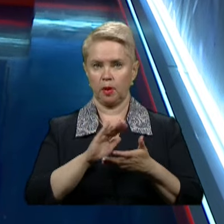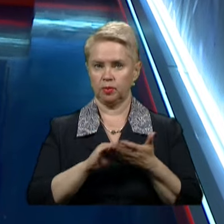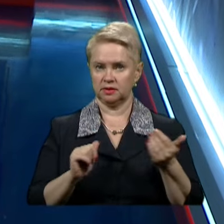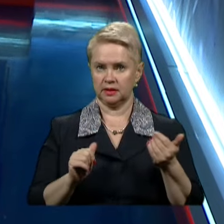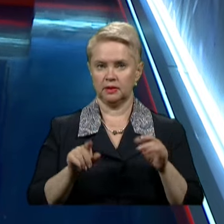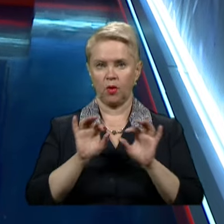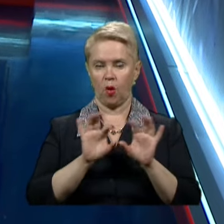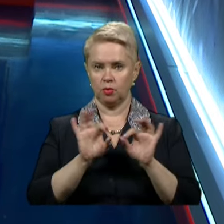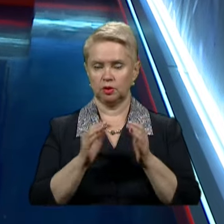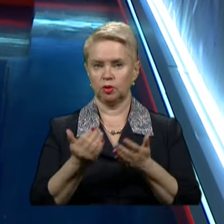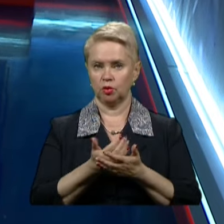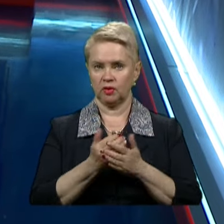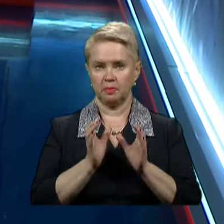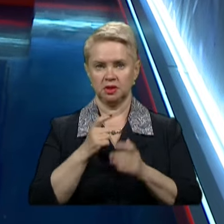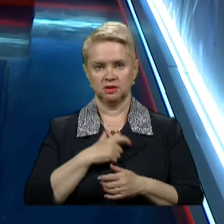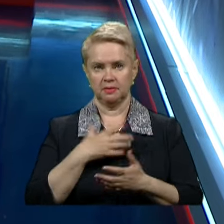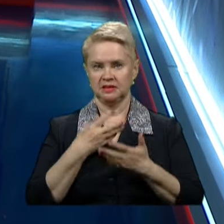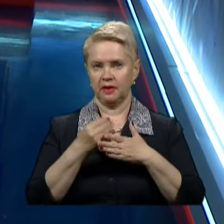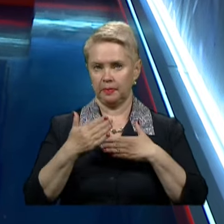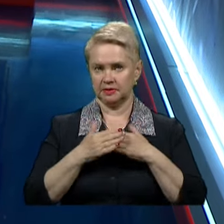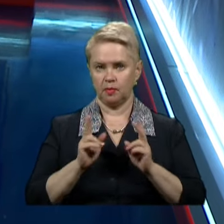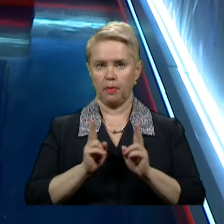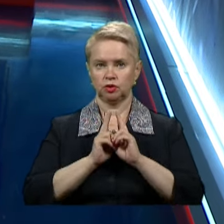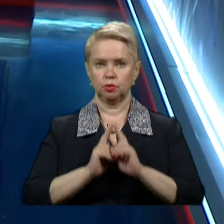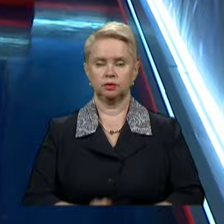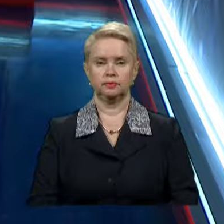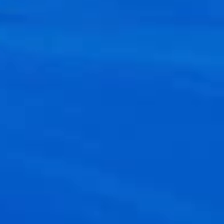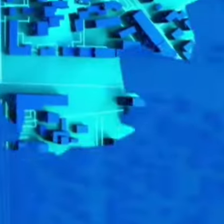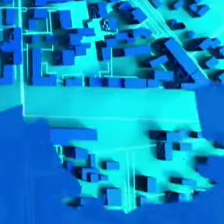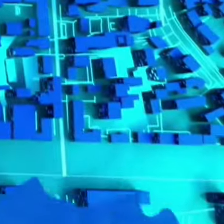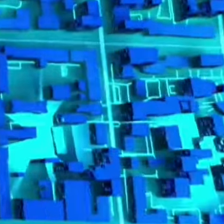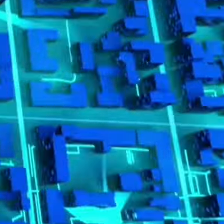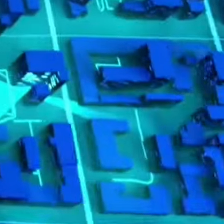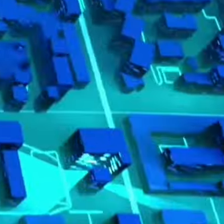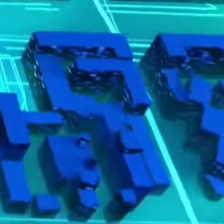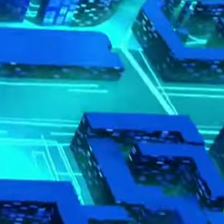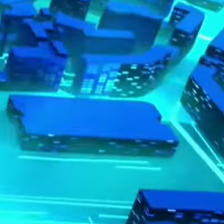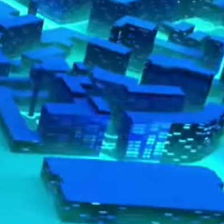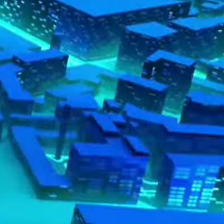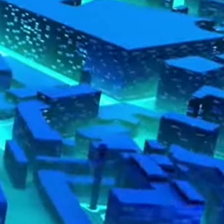не пропустити, та коментуйте новини. Бережіть себе та своїх близьких. Побачимось.